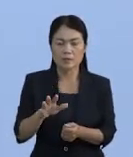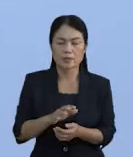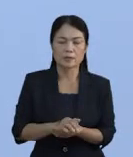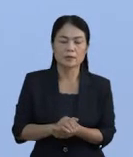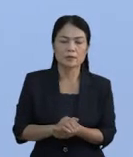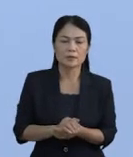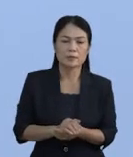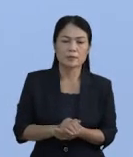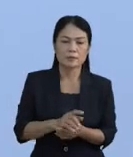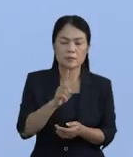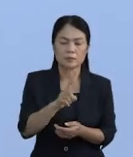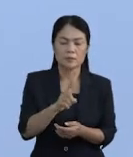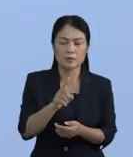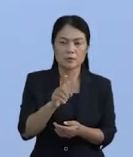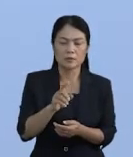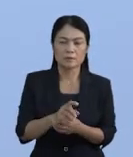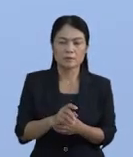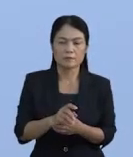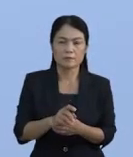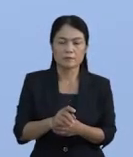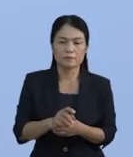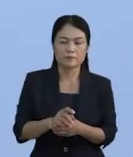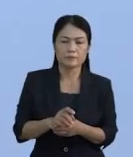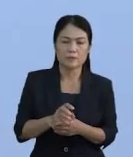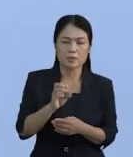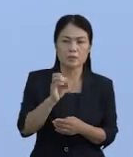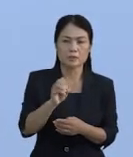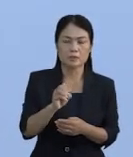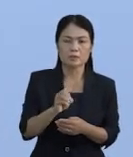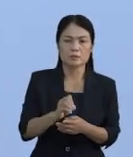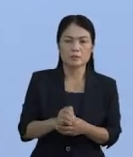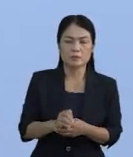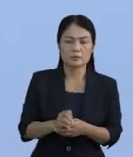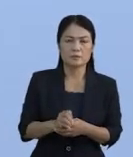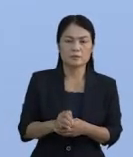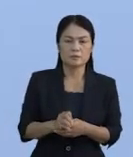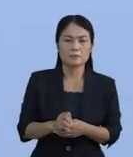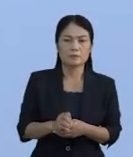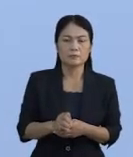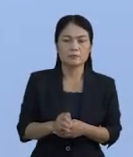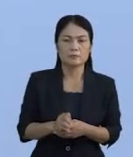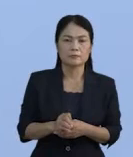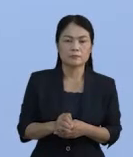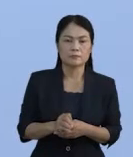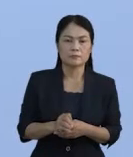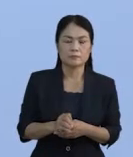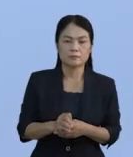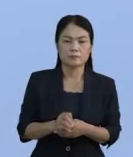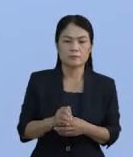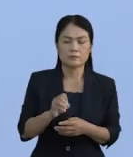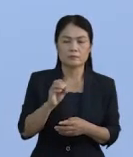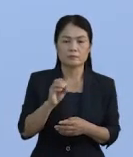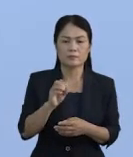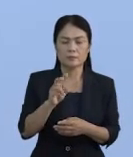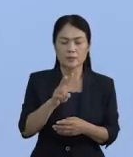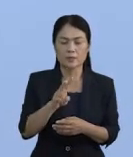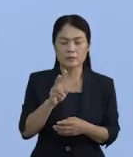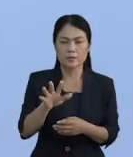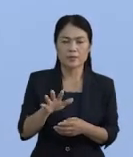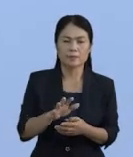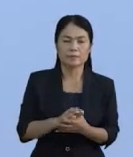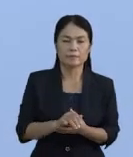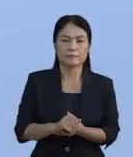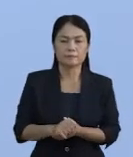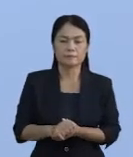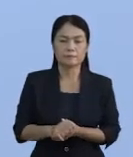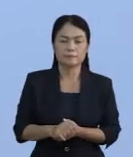một bọn phải phám miền lệ muối và miền lệ sốn và hai miền lệ một thấy